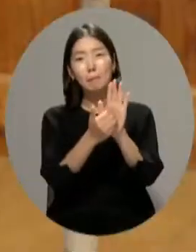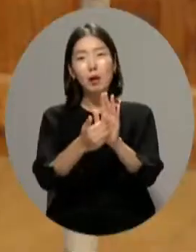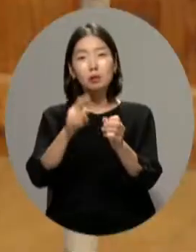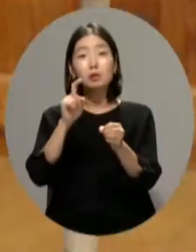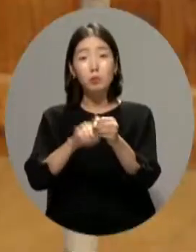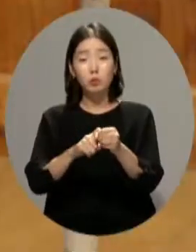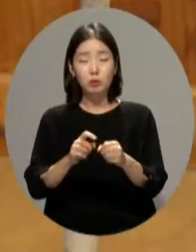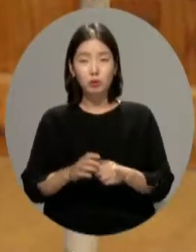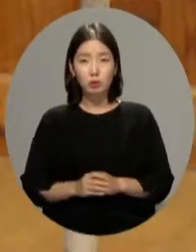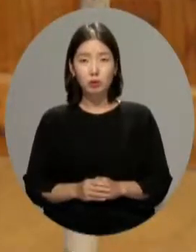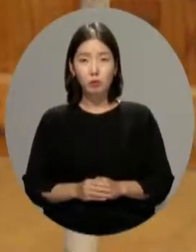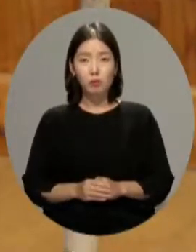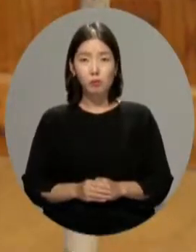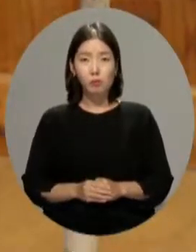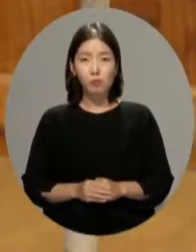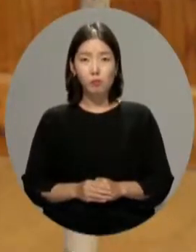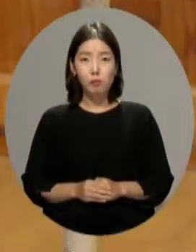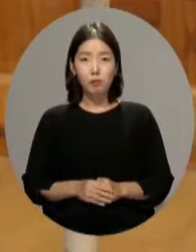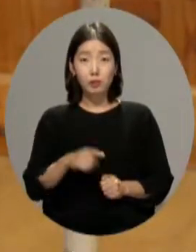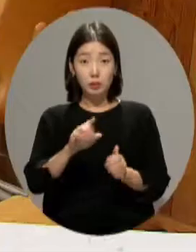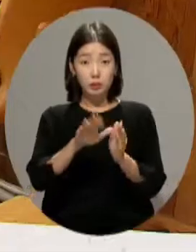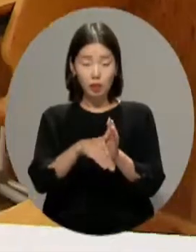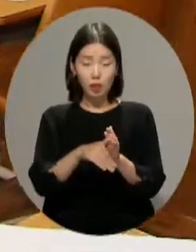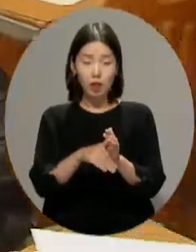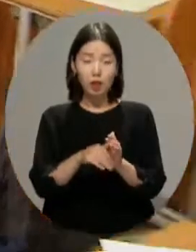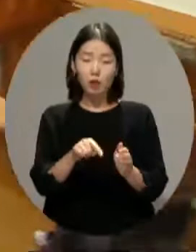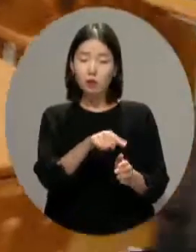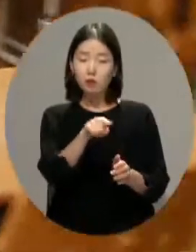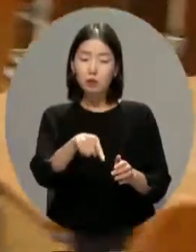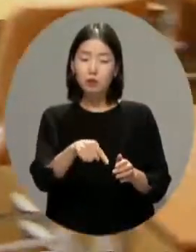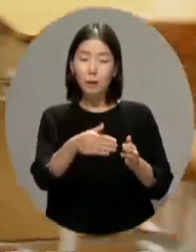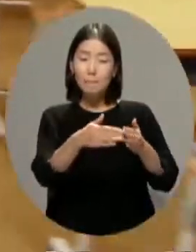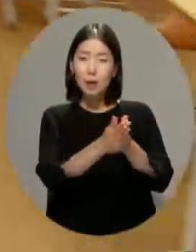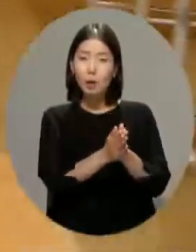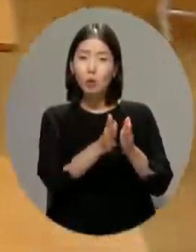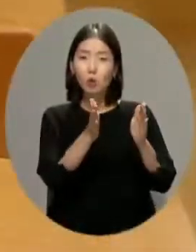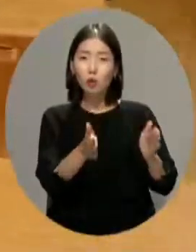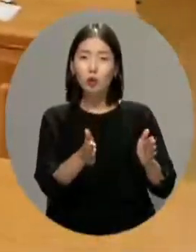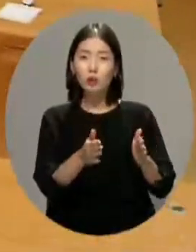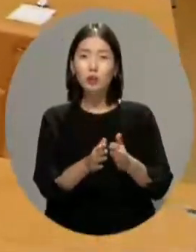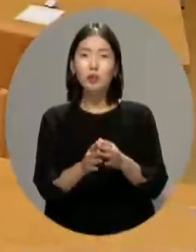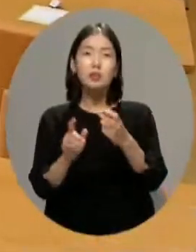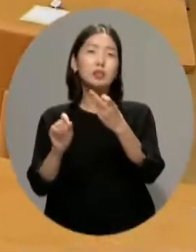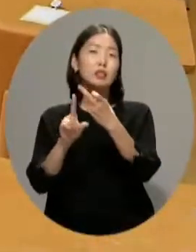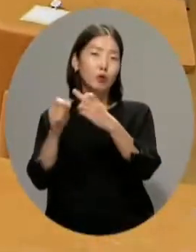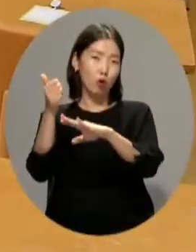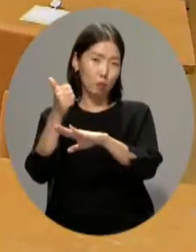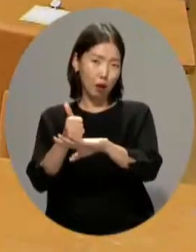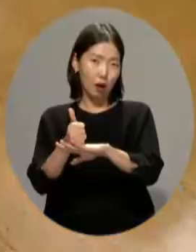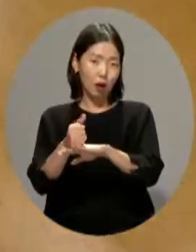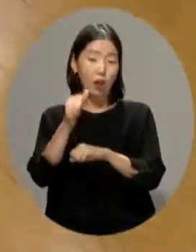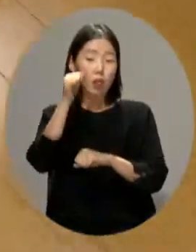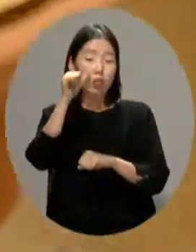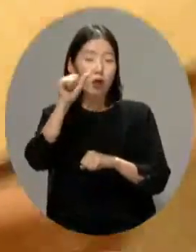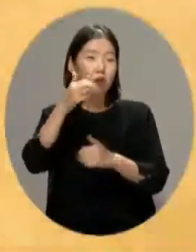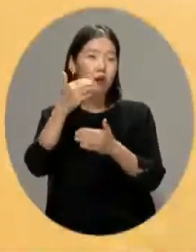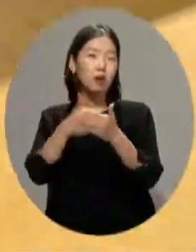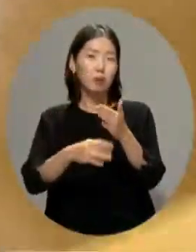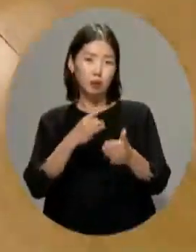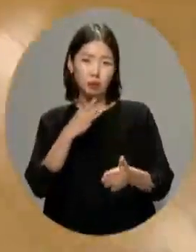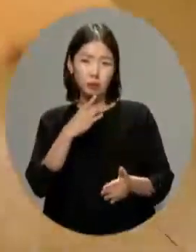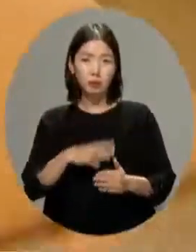막겠다는 취지였습니다. 당시 교육부가 명시한 폐교 시한은 올 연말까지 불과 다섯 달